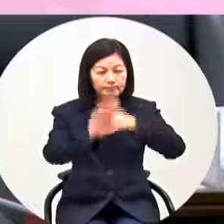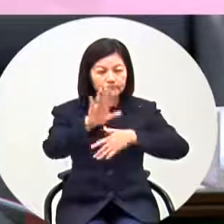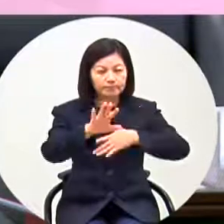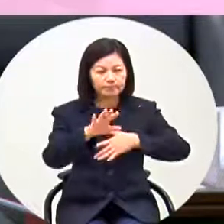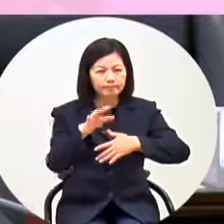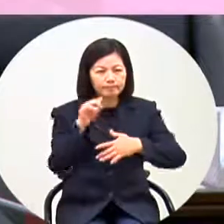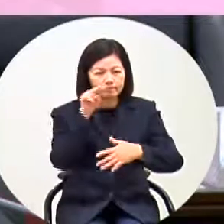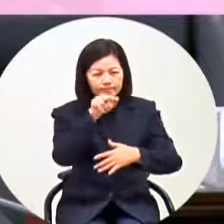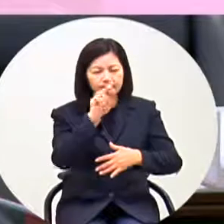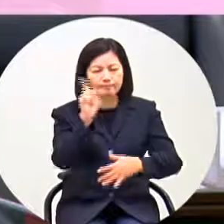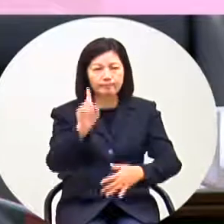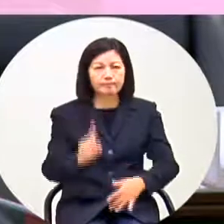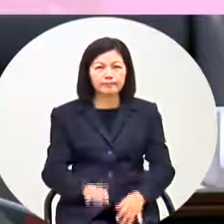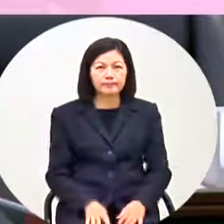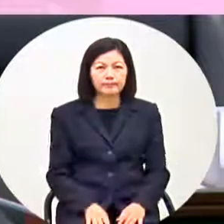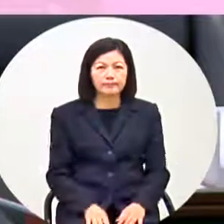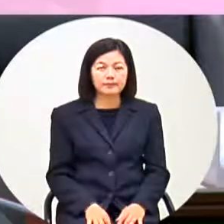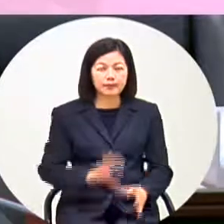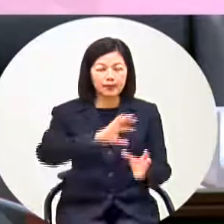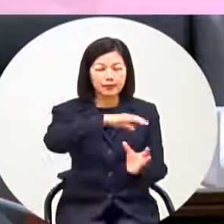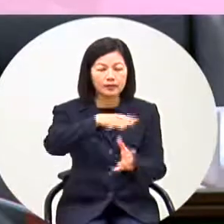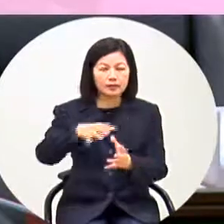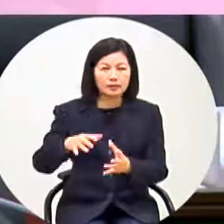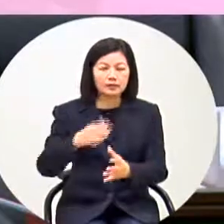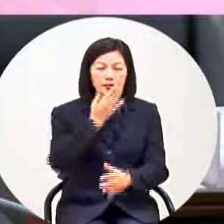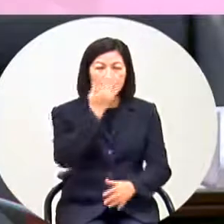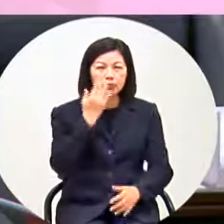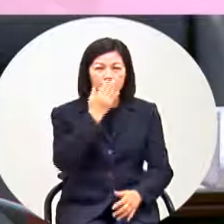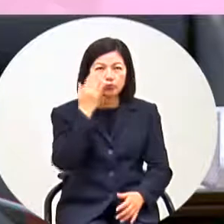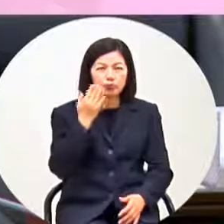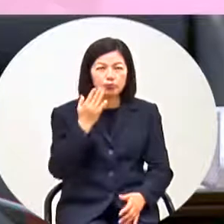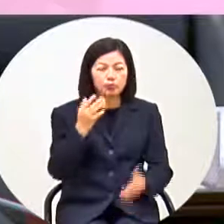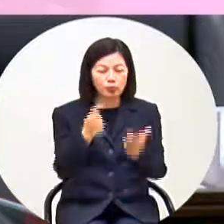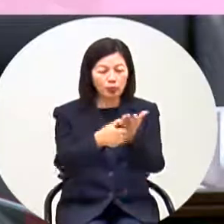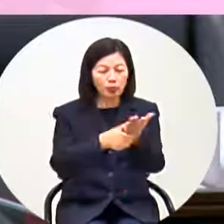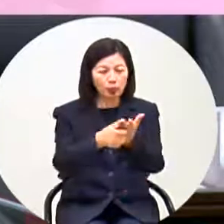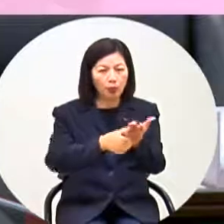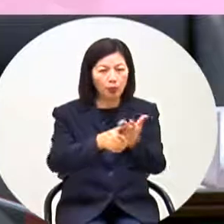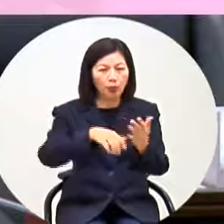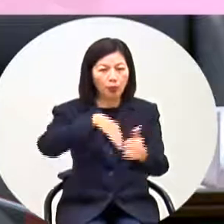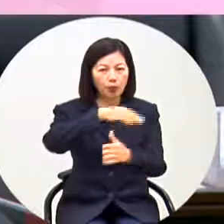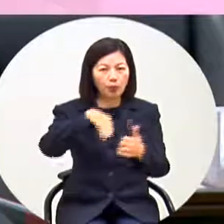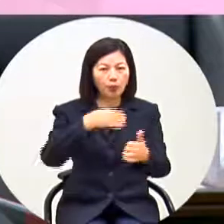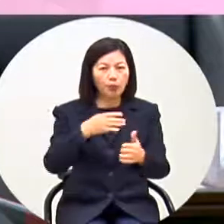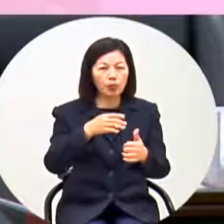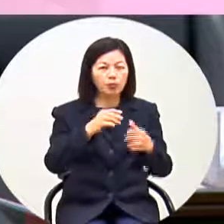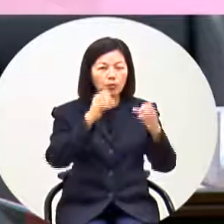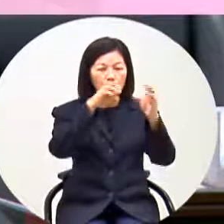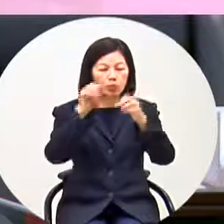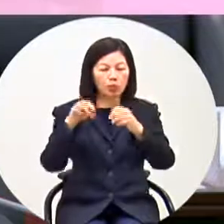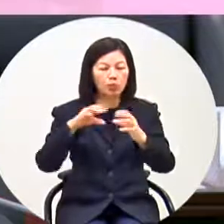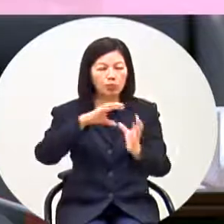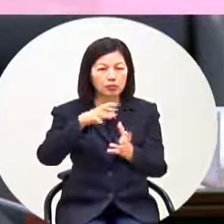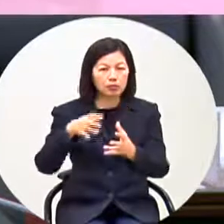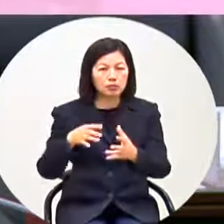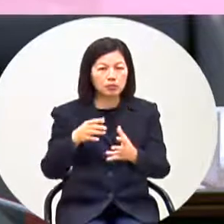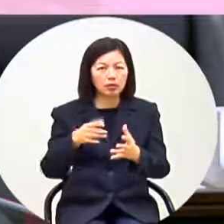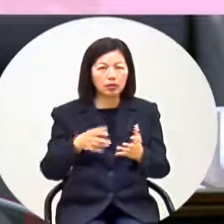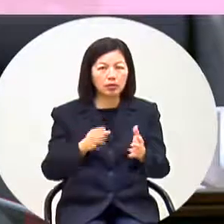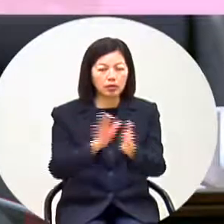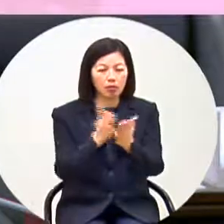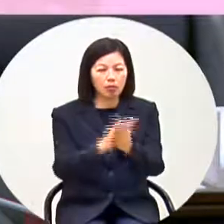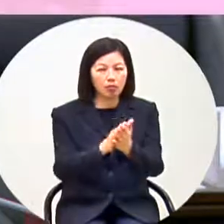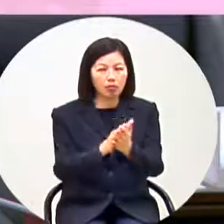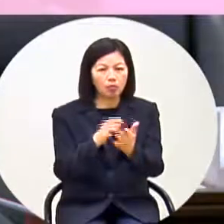游杂志啊，《孤独星球》哦，它有出一个新书哦，就是《世界秘密奇迹》